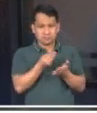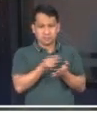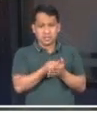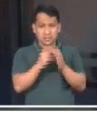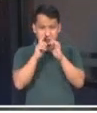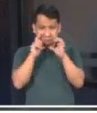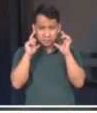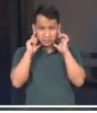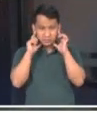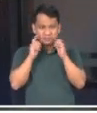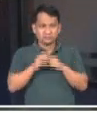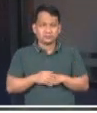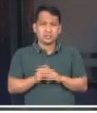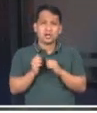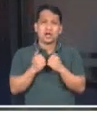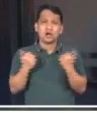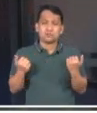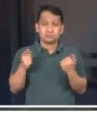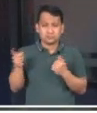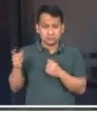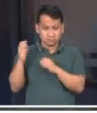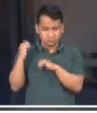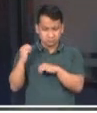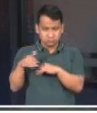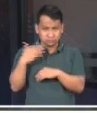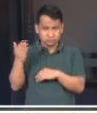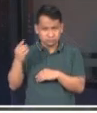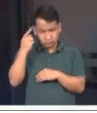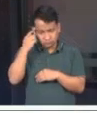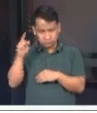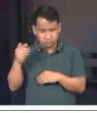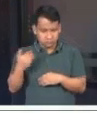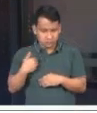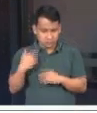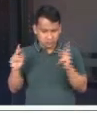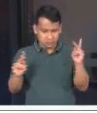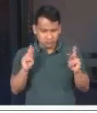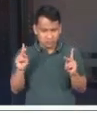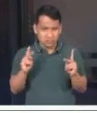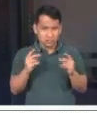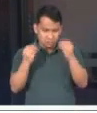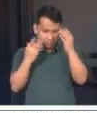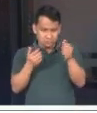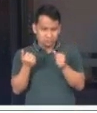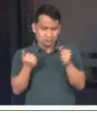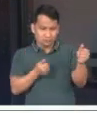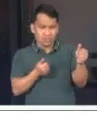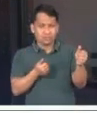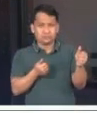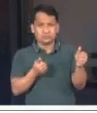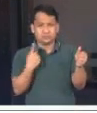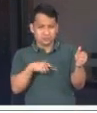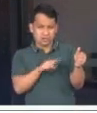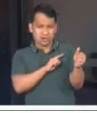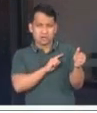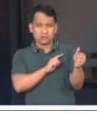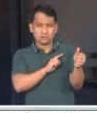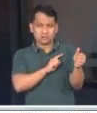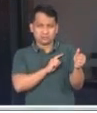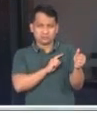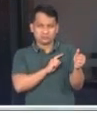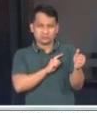mask, how do you expect compliance from him? We ask the people to comply. We also